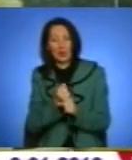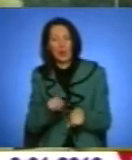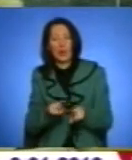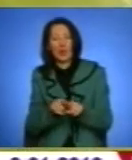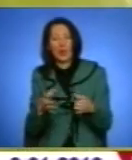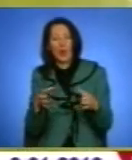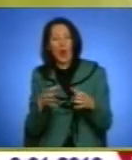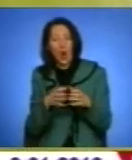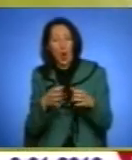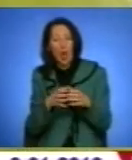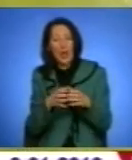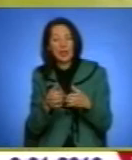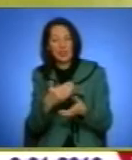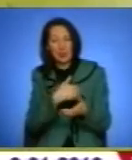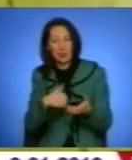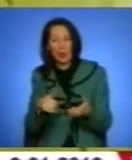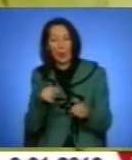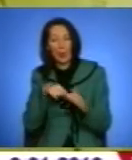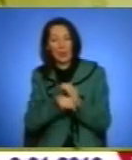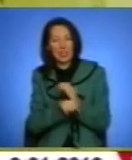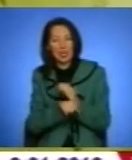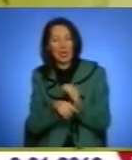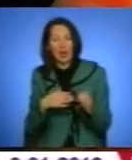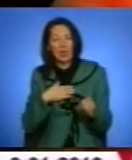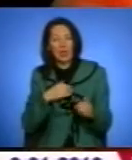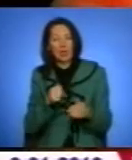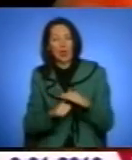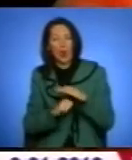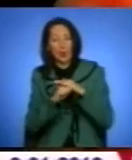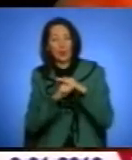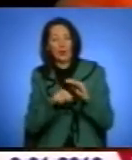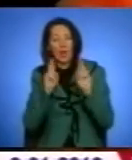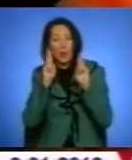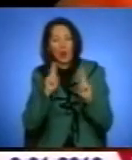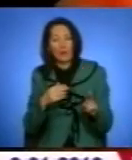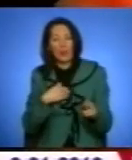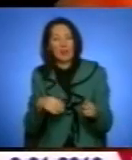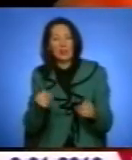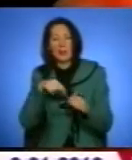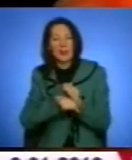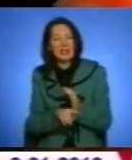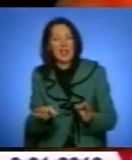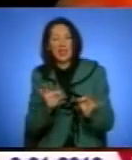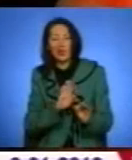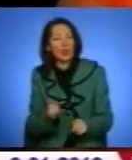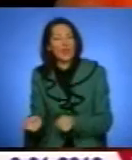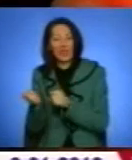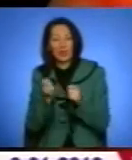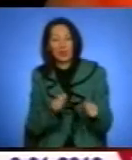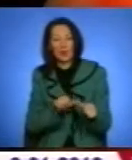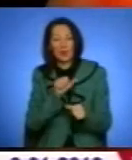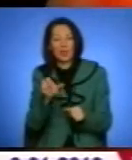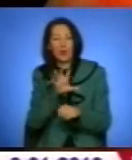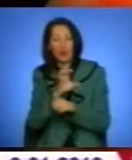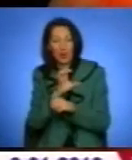печери оптимістичної. Справа в тому, що в нас основне правило – ми з печери нічого не виносимо, крім фотографій